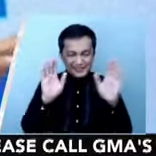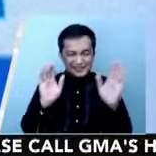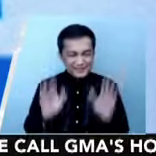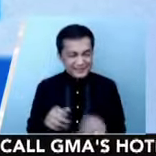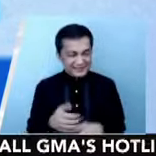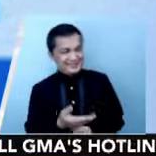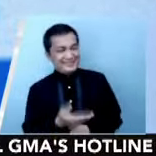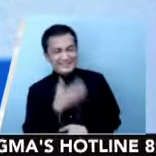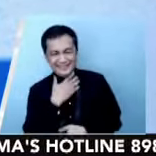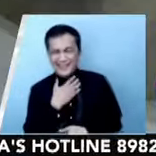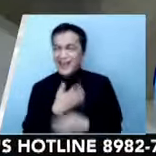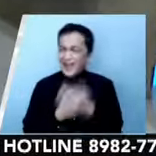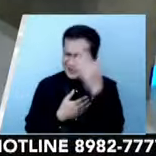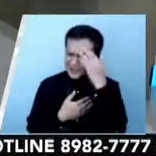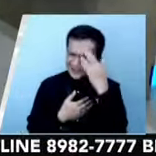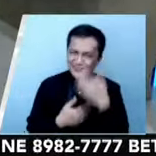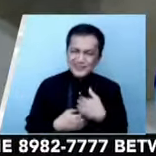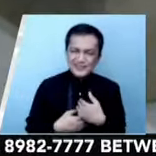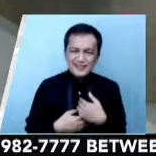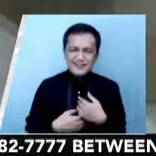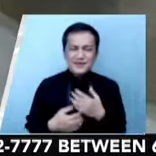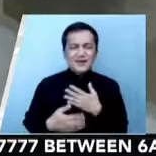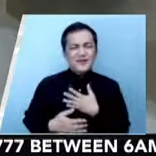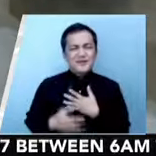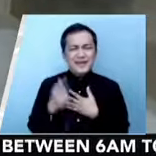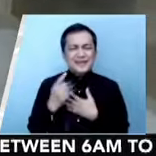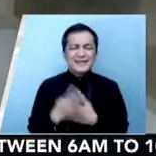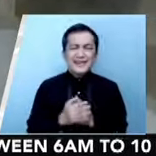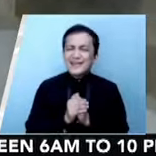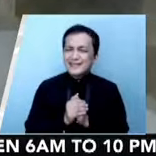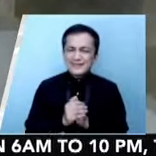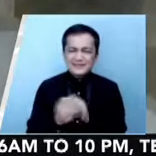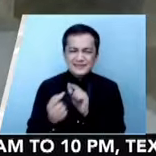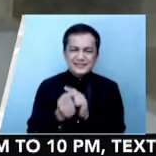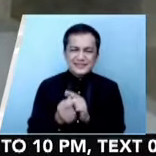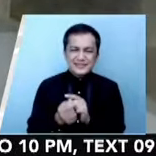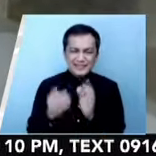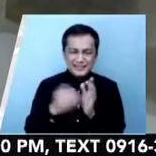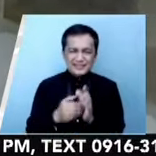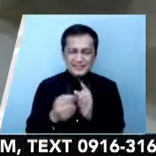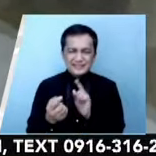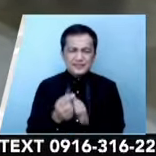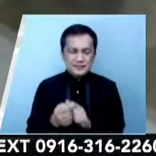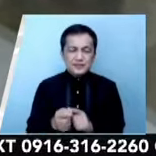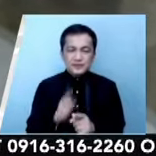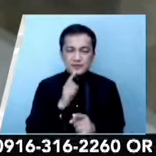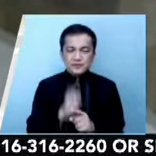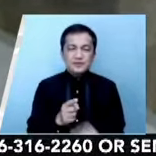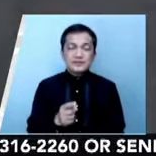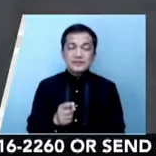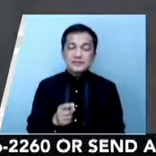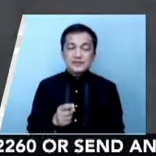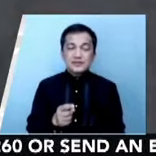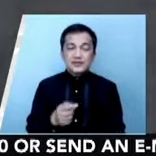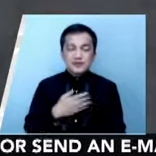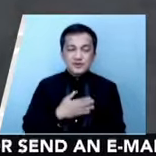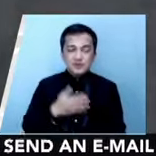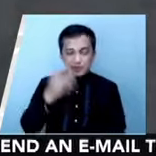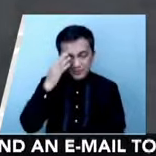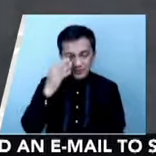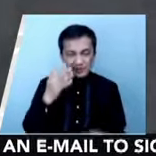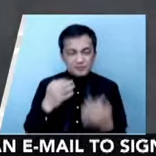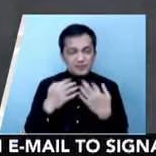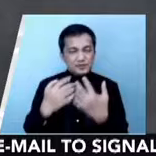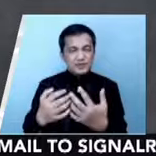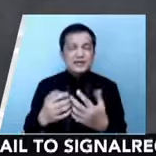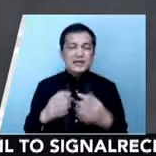I know. Oh my God, I'm so Nakita happy. Nakita na tayo ulit. Nagkasama tayo muli. Actually, syempre, gusto malaman ng ating mga madlang kapuso.